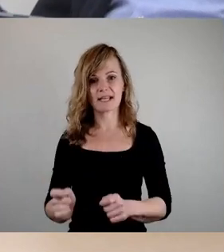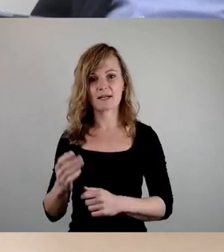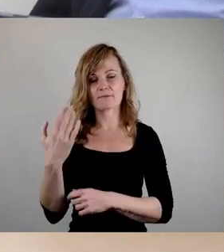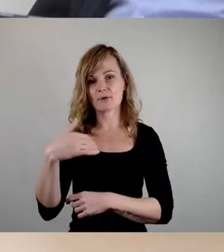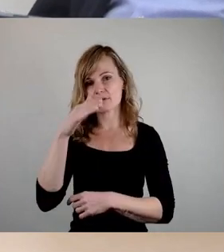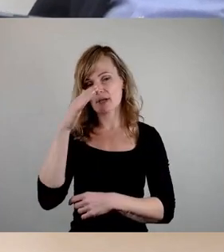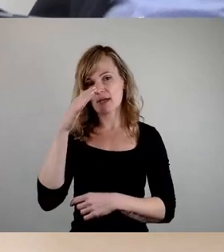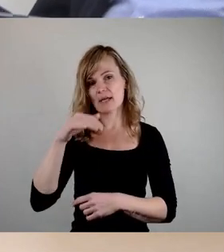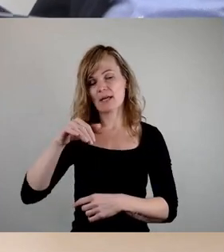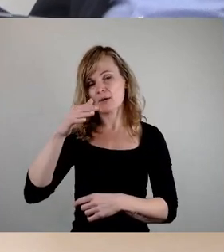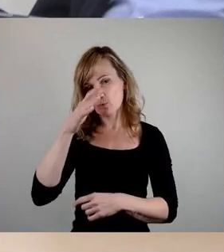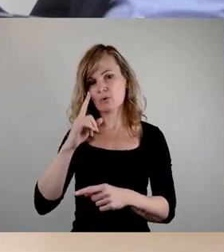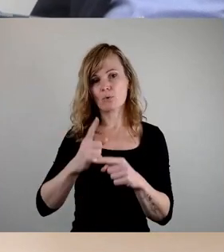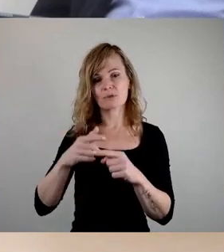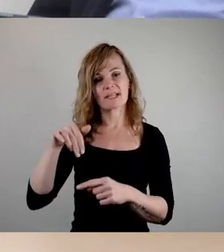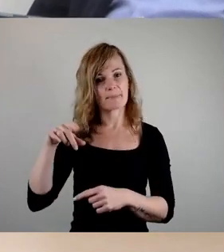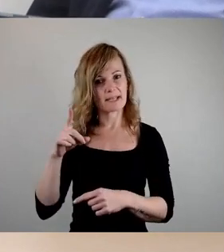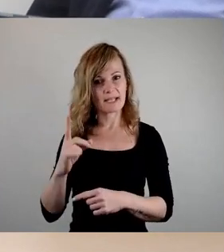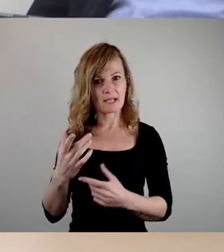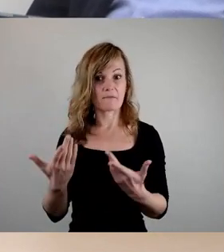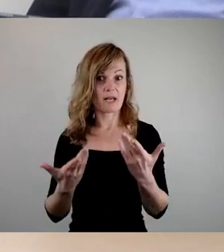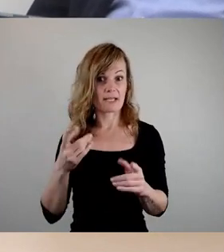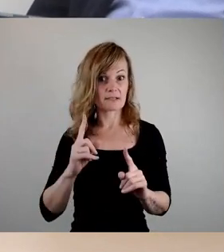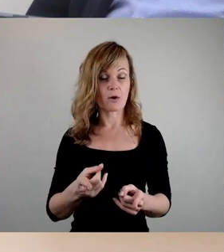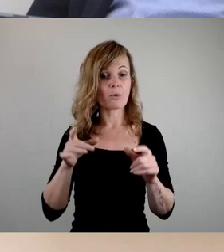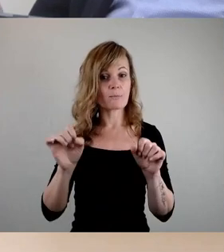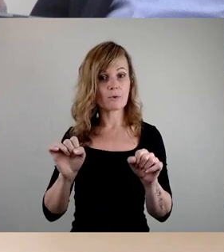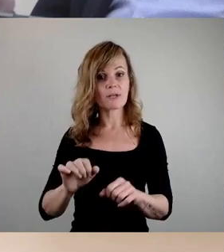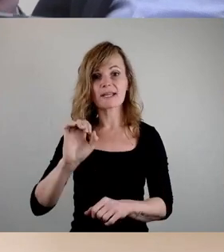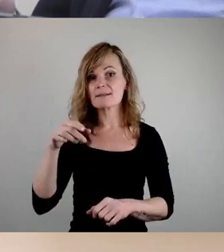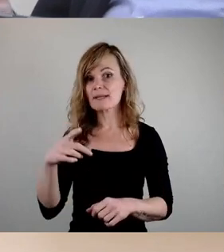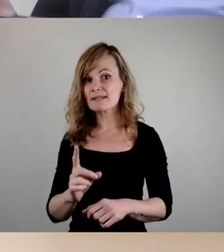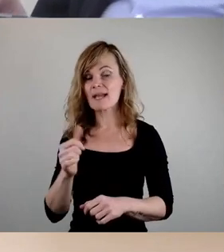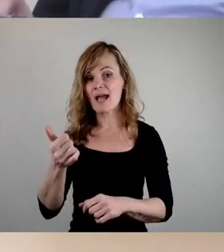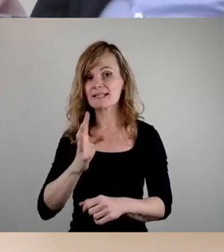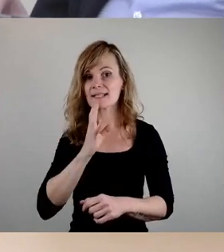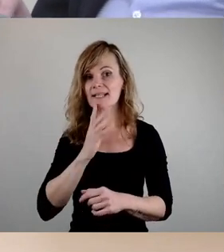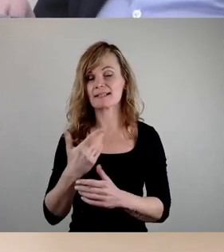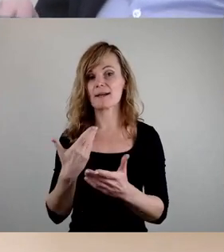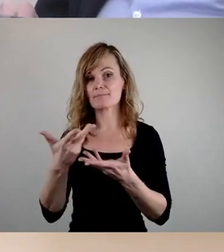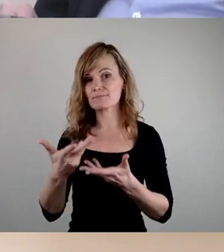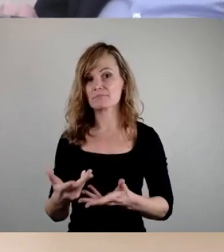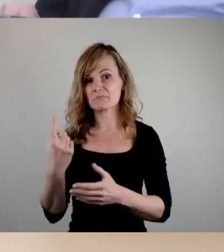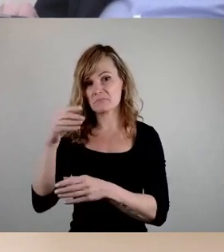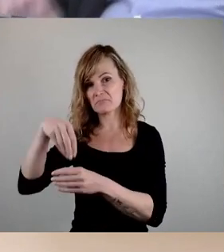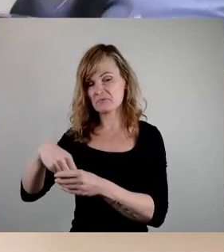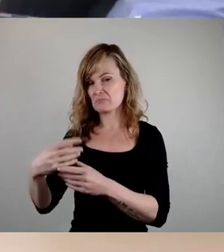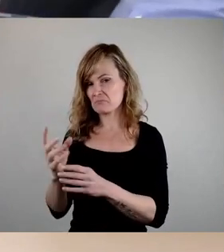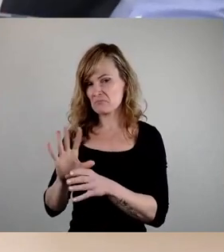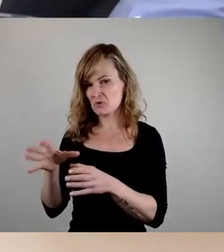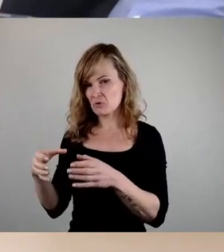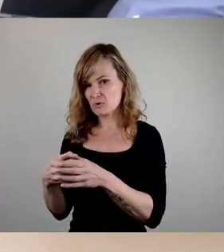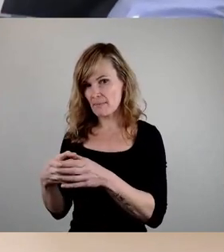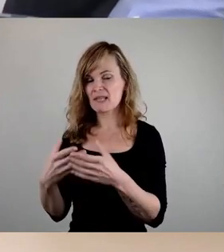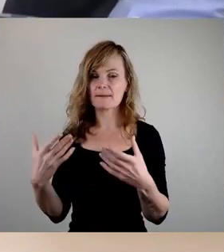SPD. Vielleicht ist das auch möglich, dass die SPD das im Einnahmenredebeitrag macht. Dann von den Grünen, wie gesagt, noch